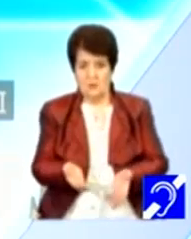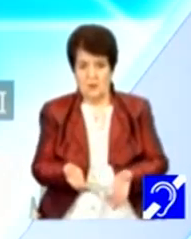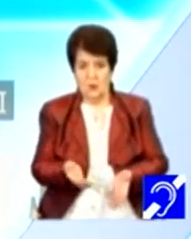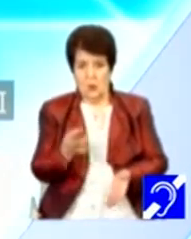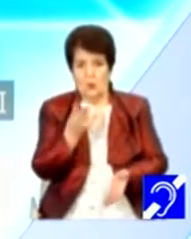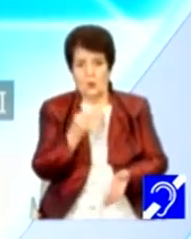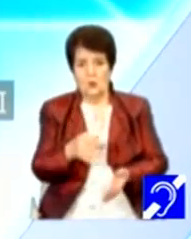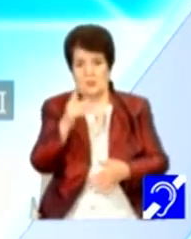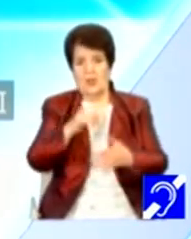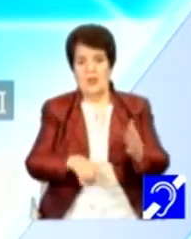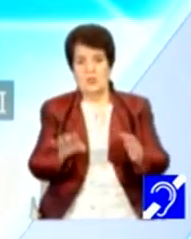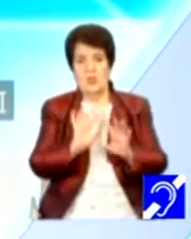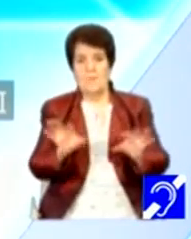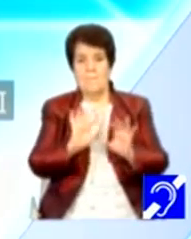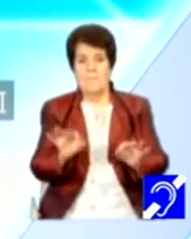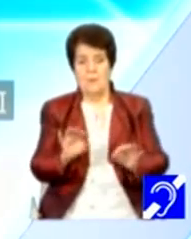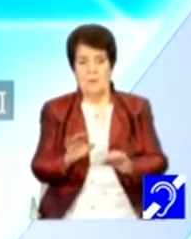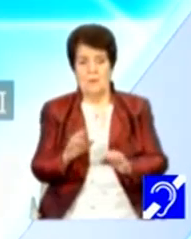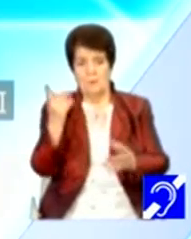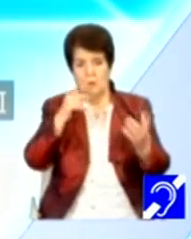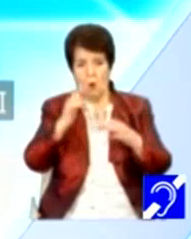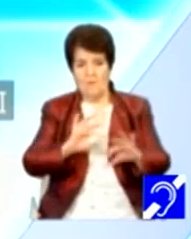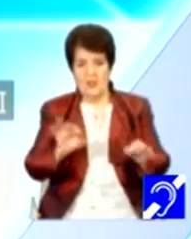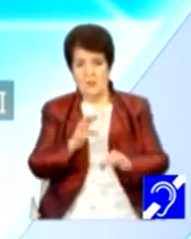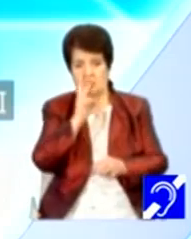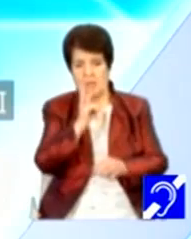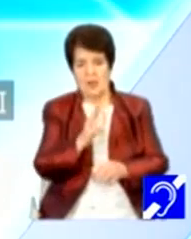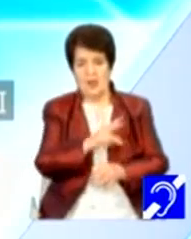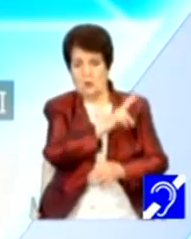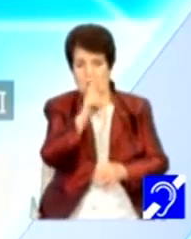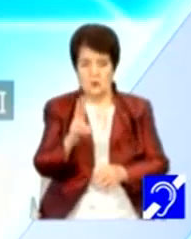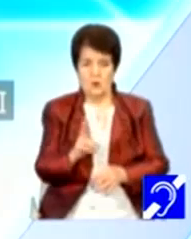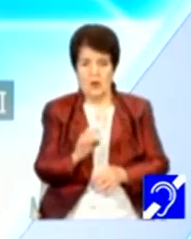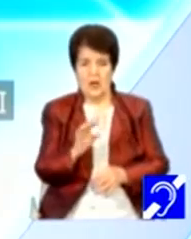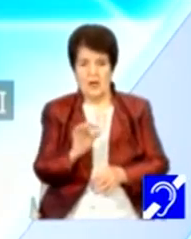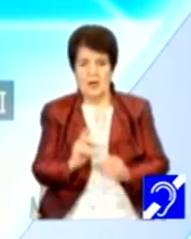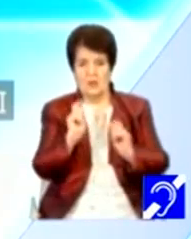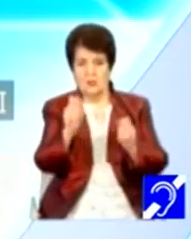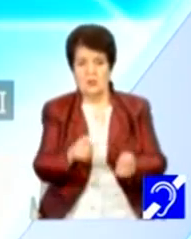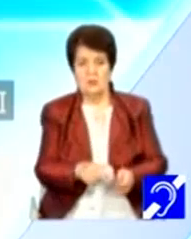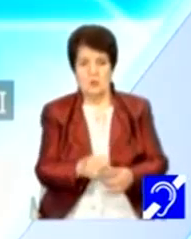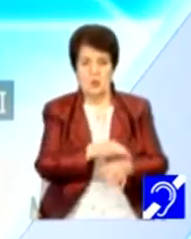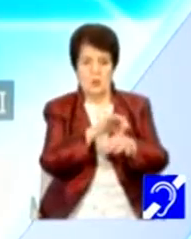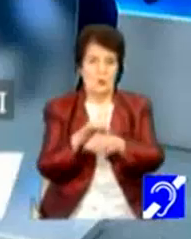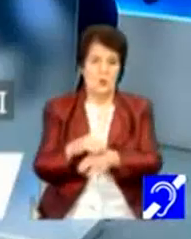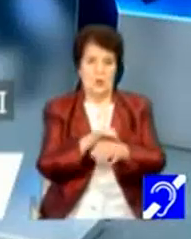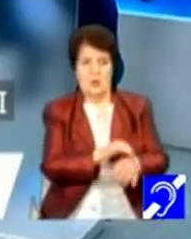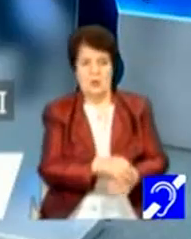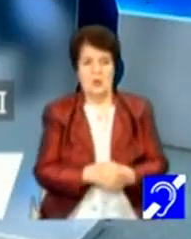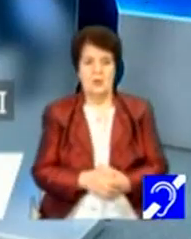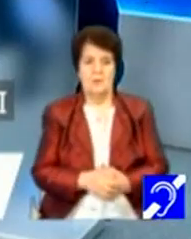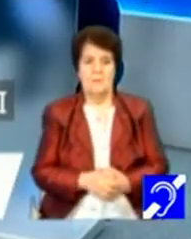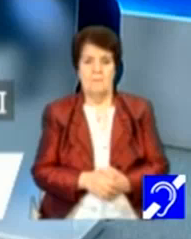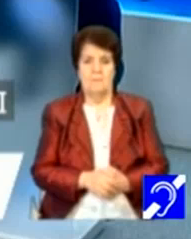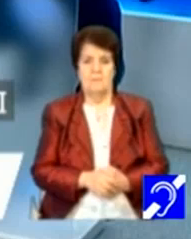să credem poveștilor ca copii că o să-ți dea salariul nu știu care, că o să ne ducă în partea aceea. Mulțumesc. Haideți să ne oprim la două minute